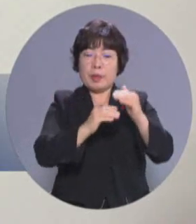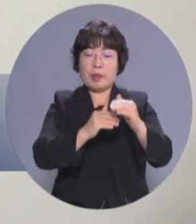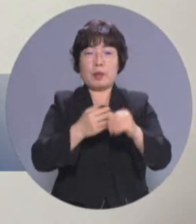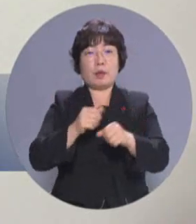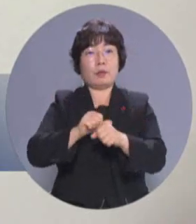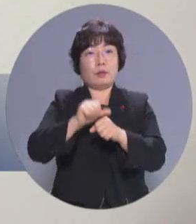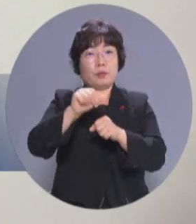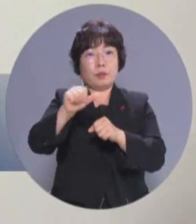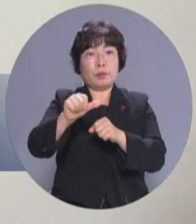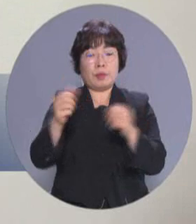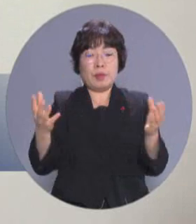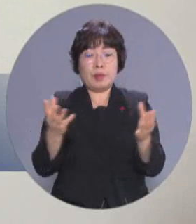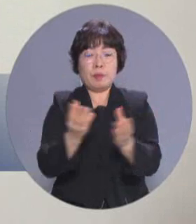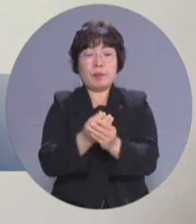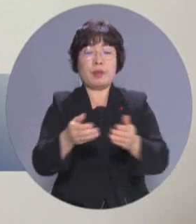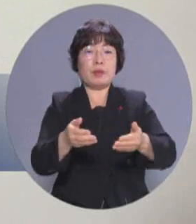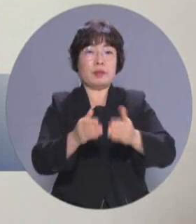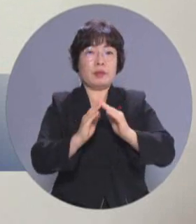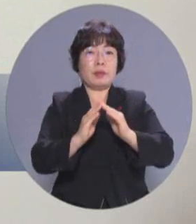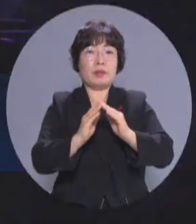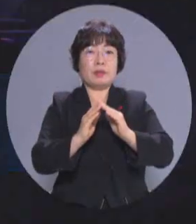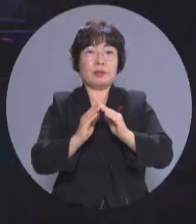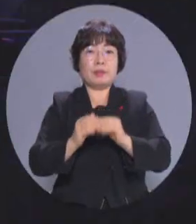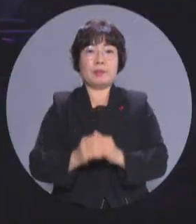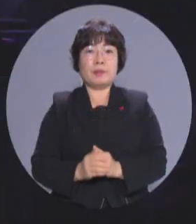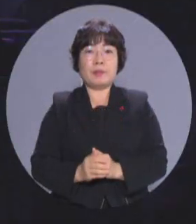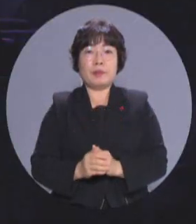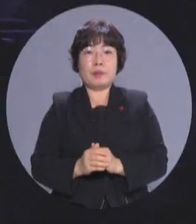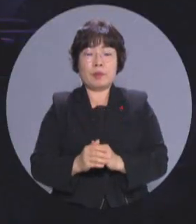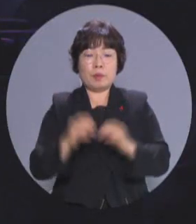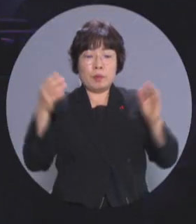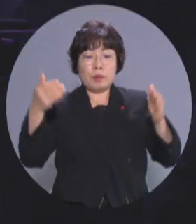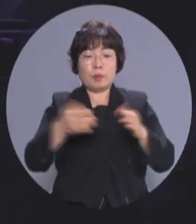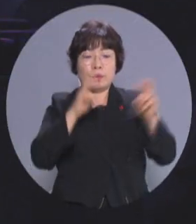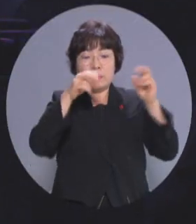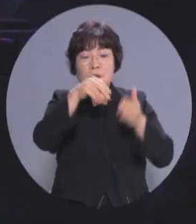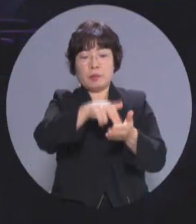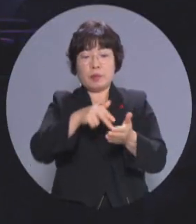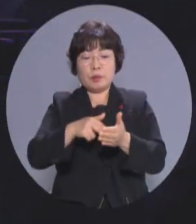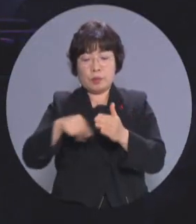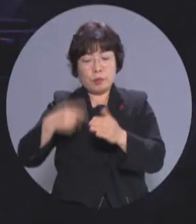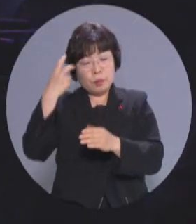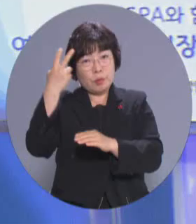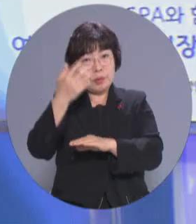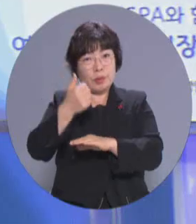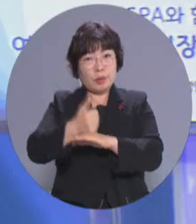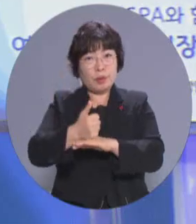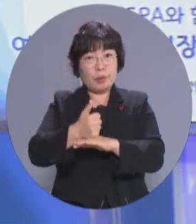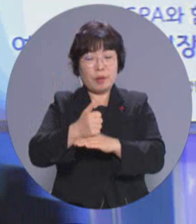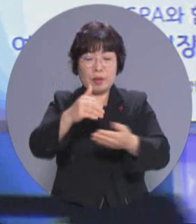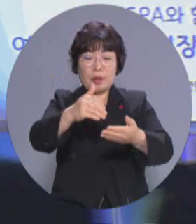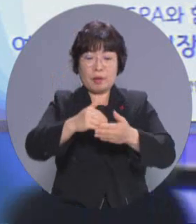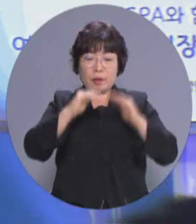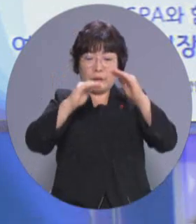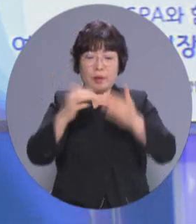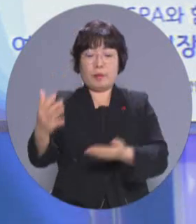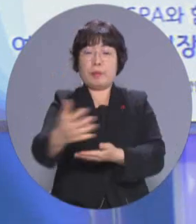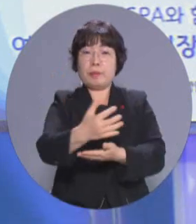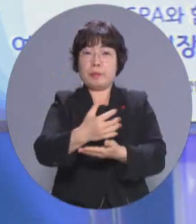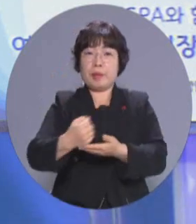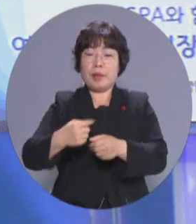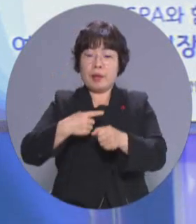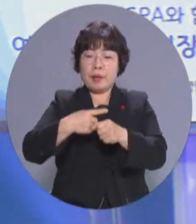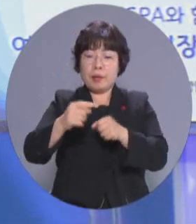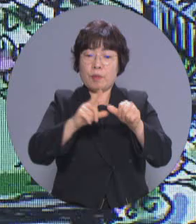2028년까지 다 완공되는 항만공사는 여수시의 자체 용역 결과와 건의 내용을 검토한 뒤